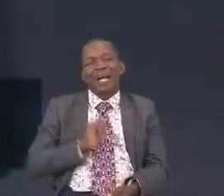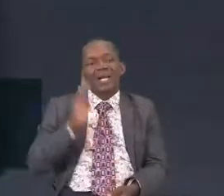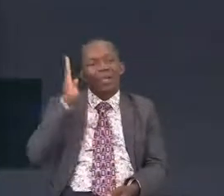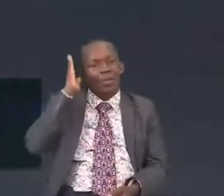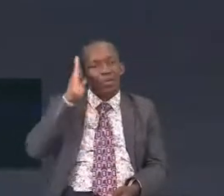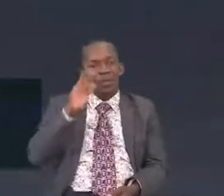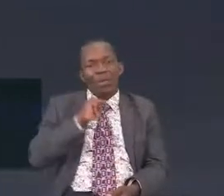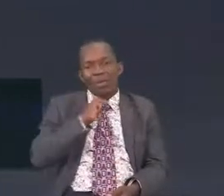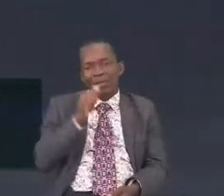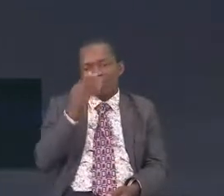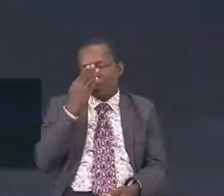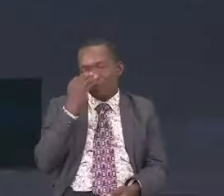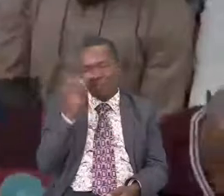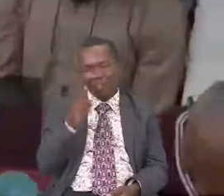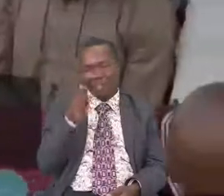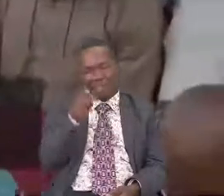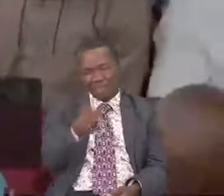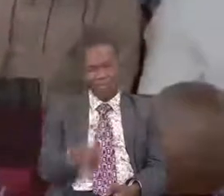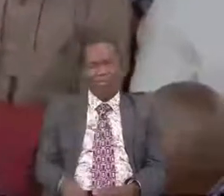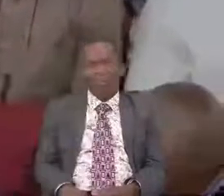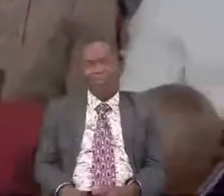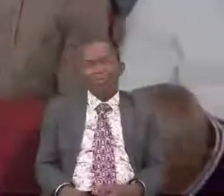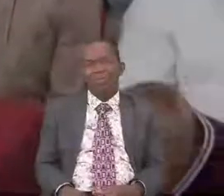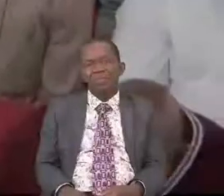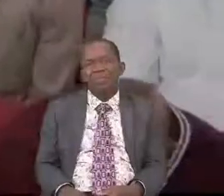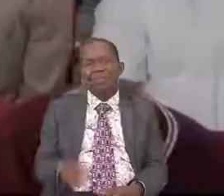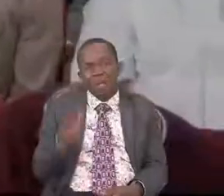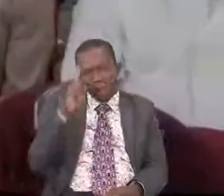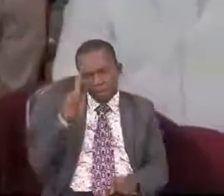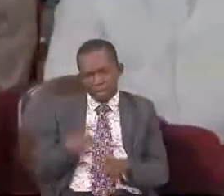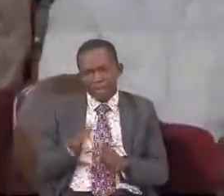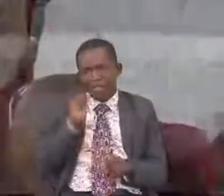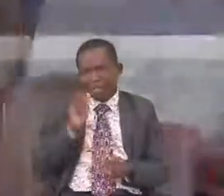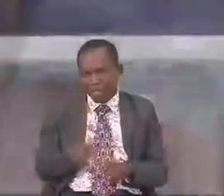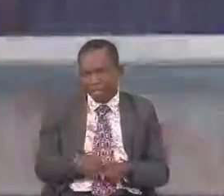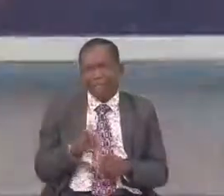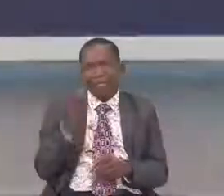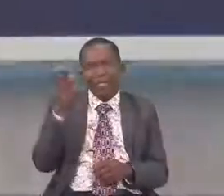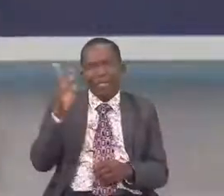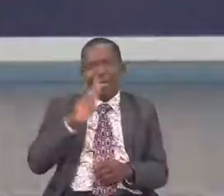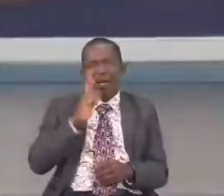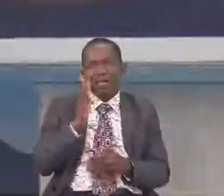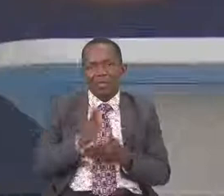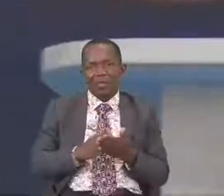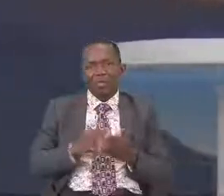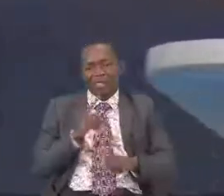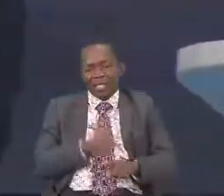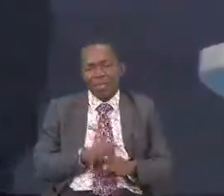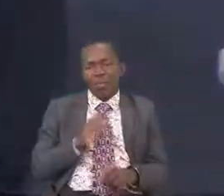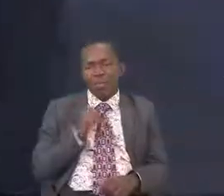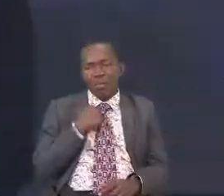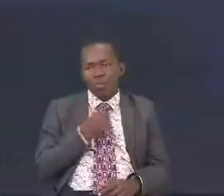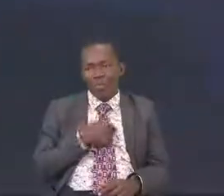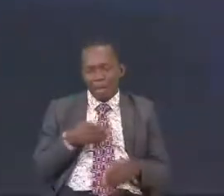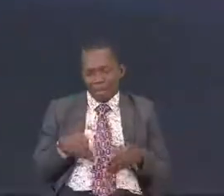point. Frères et sœurs, vous savez, il y a des moments où nous permettons à nos sentiments de